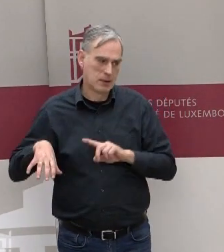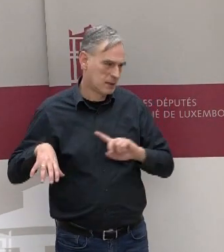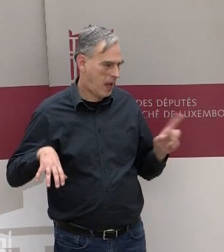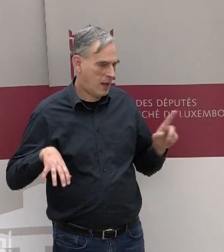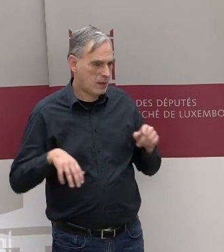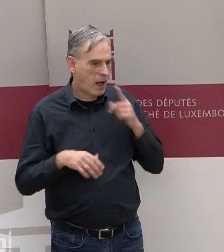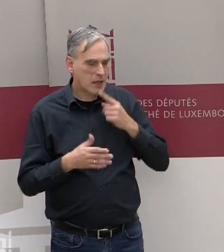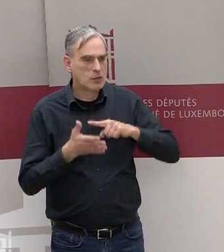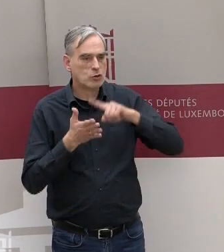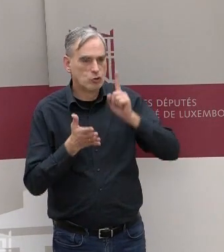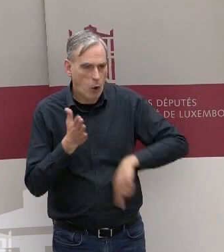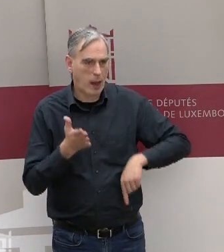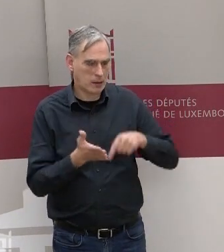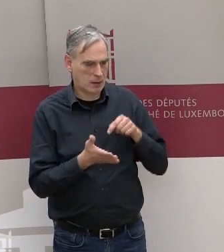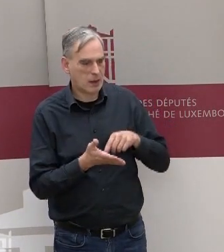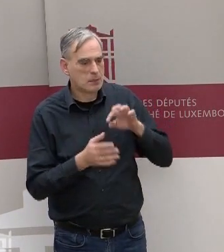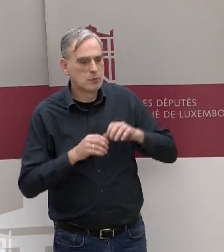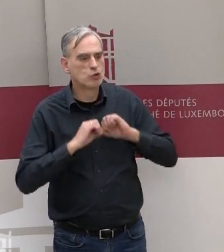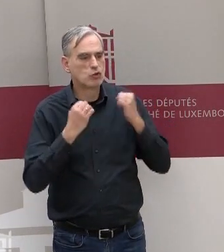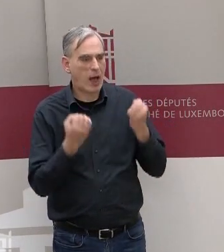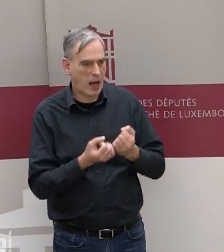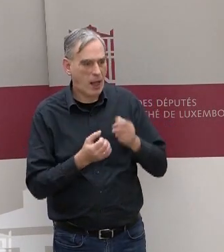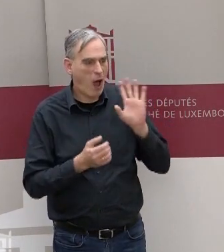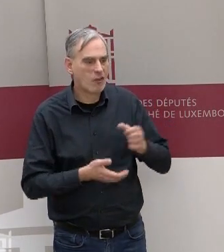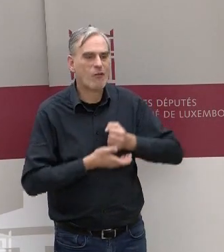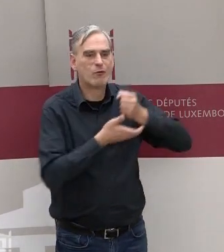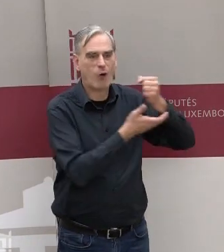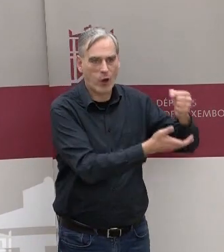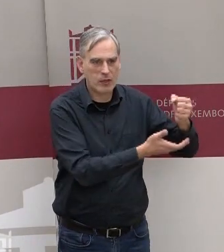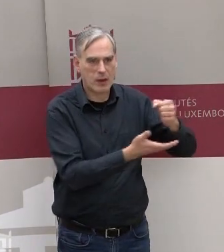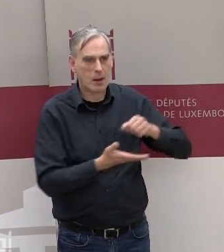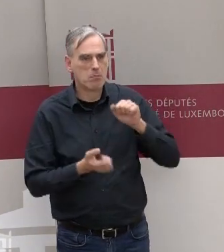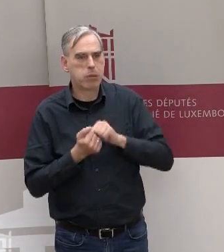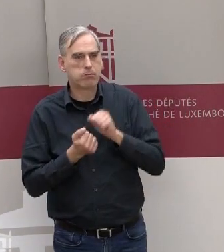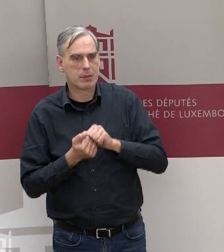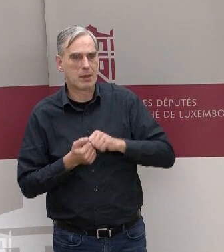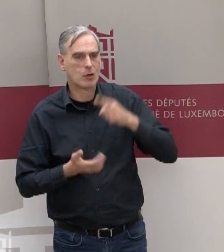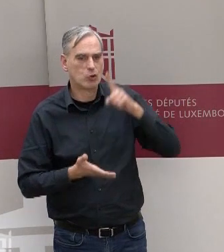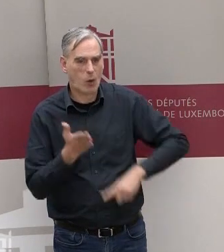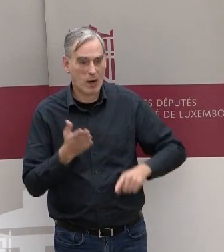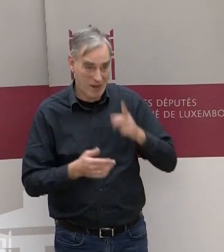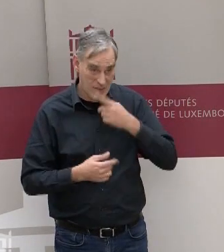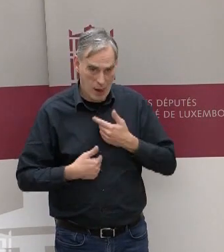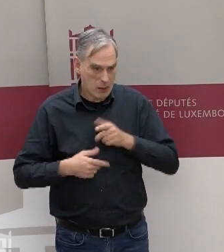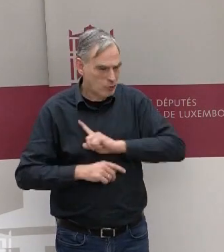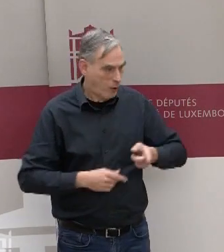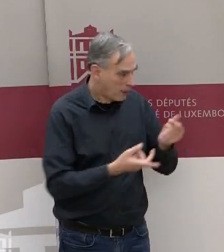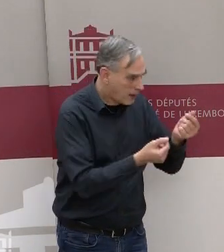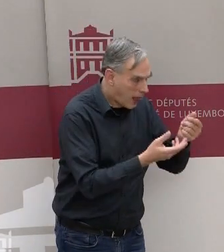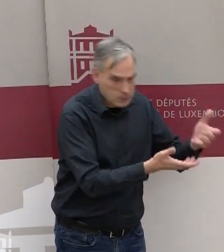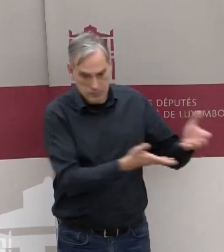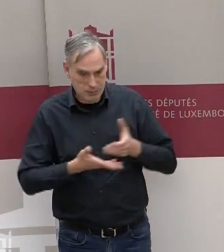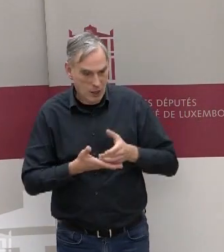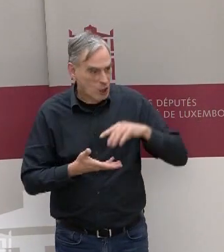hat. Wenn ein Suche wirklich will mobilisieren, für zum Beispiel den Bau von Solaranlagen am Klimafonds zu fördern, müssen sie das